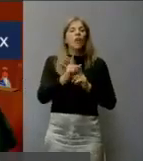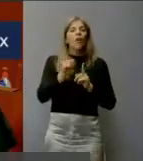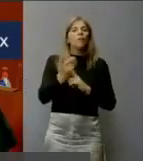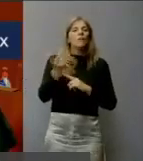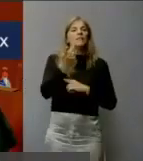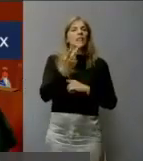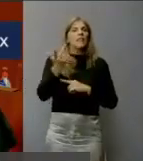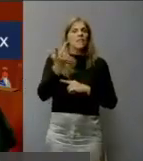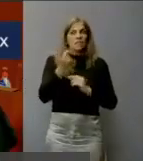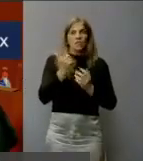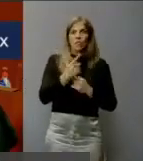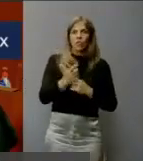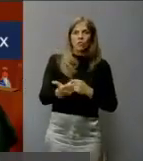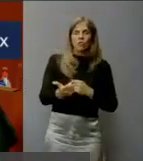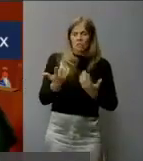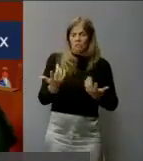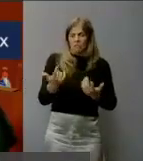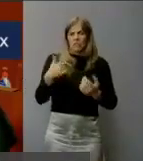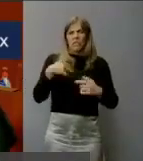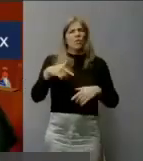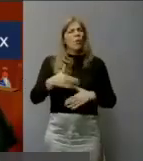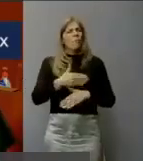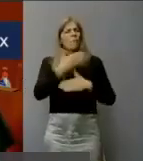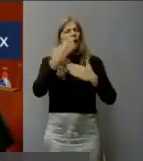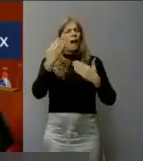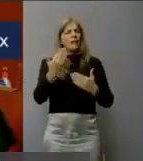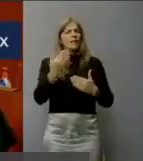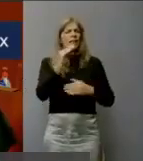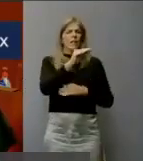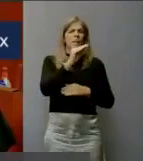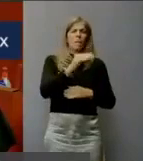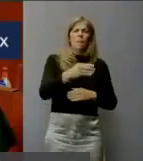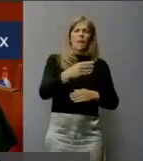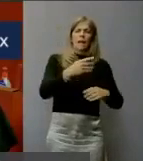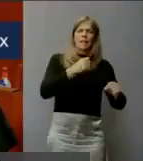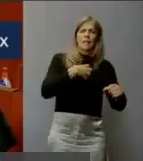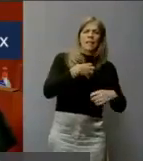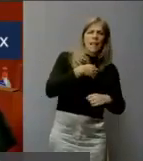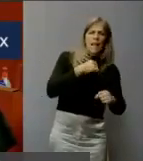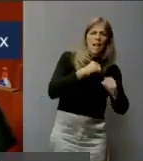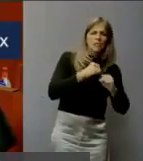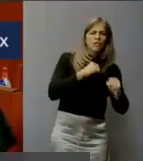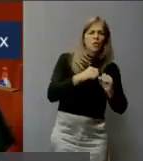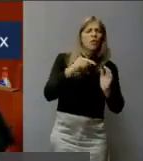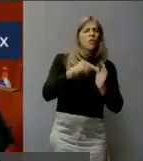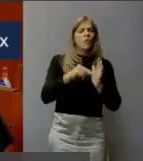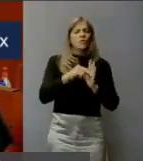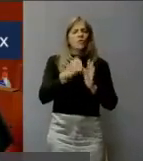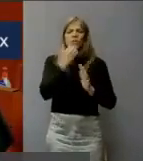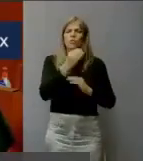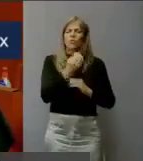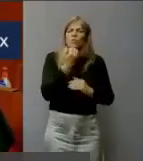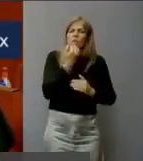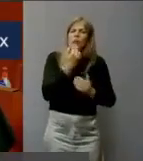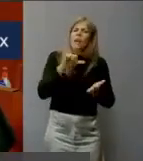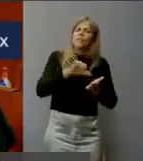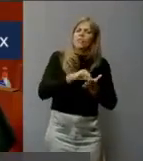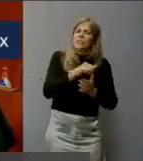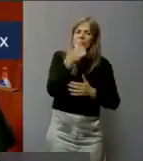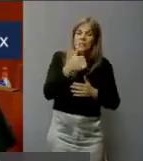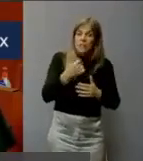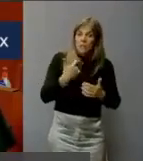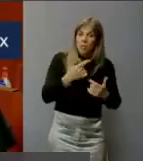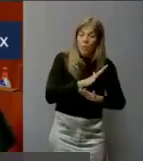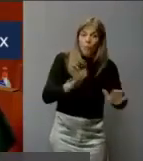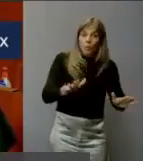disturbato ancora una volta per l'ennesima volta le direzioni gli uffici perché ragazzi ma i centri estivi non ci sono più e mi hanno